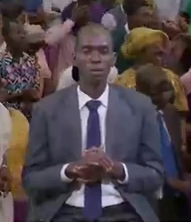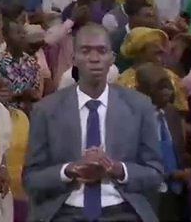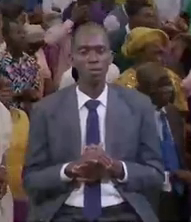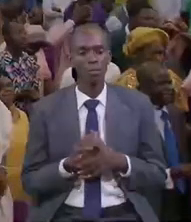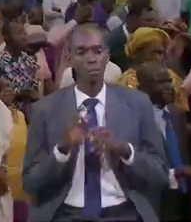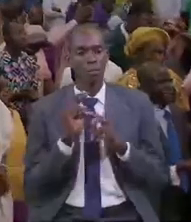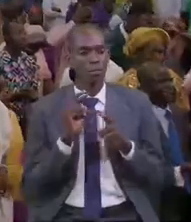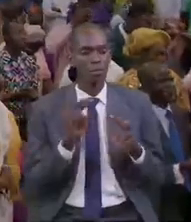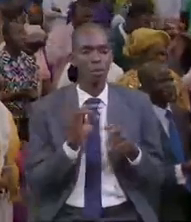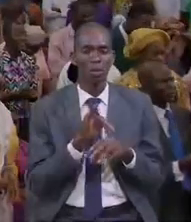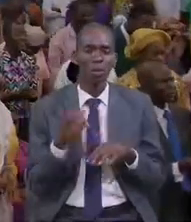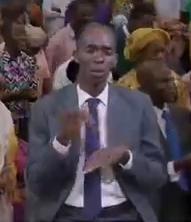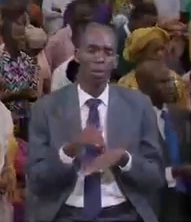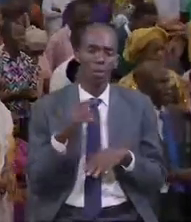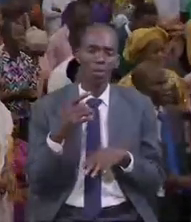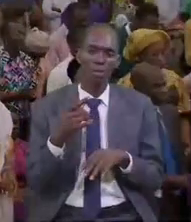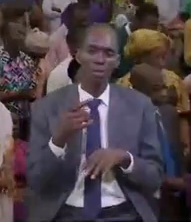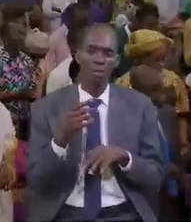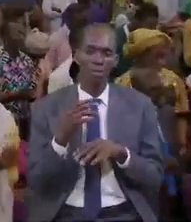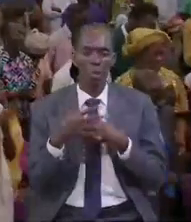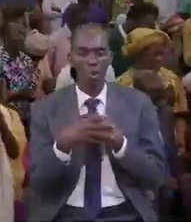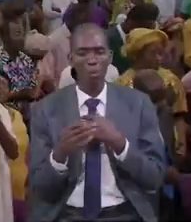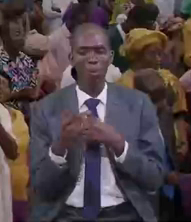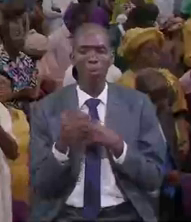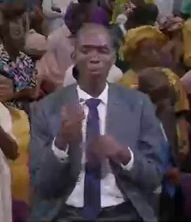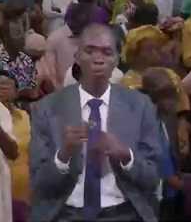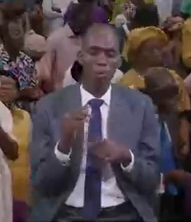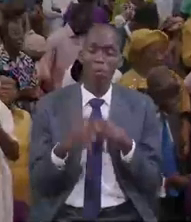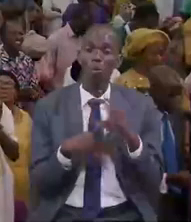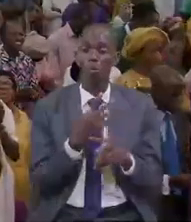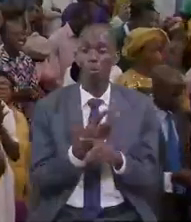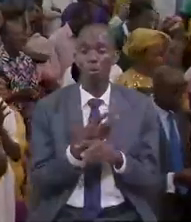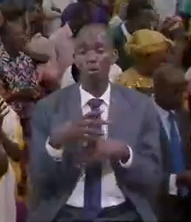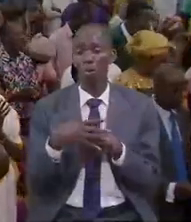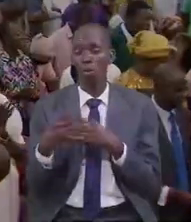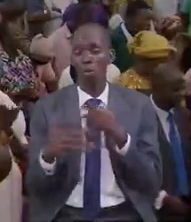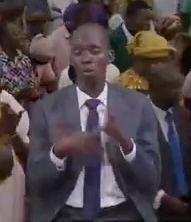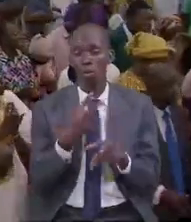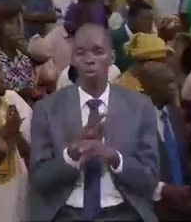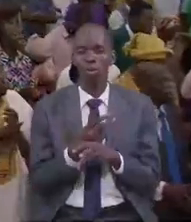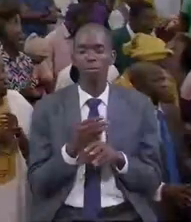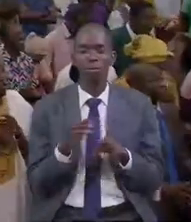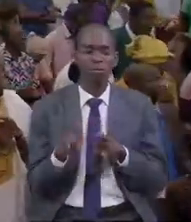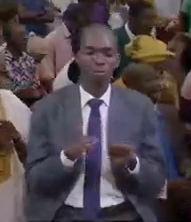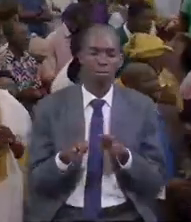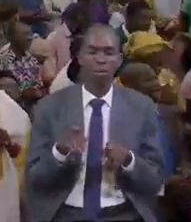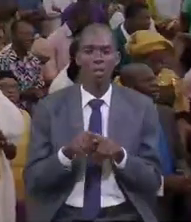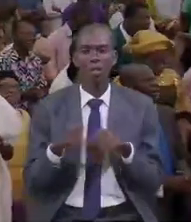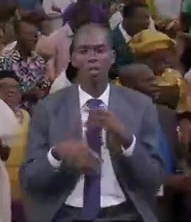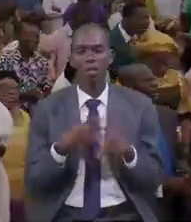Tu ressembles au monde. Tu parles comme le monde. Tu planifies comme le